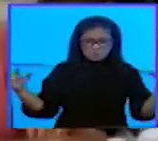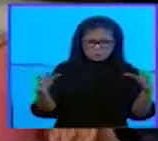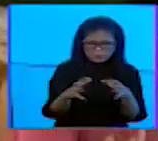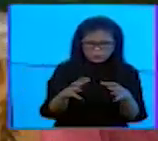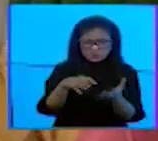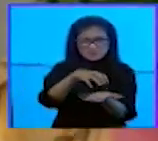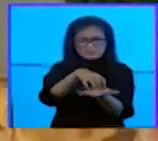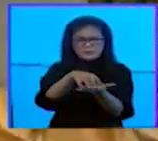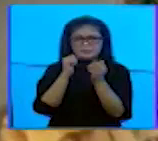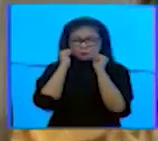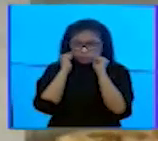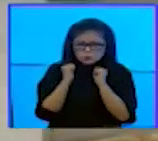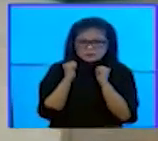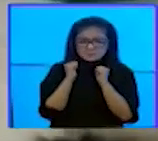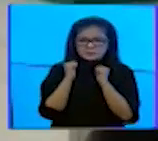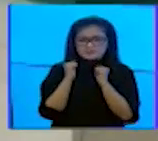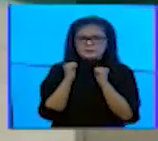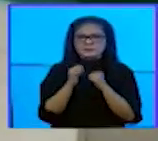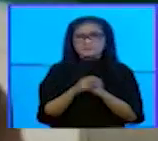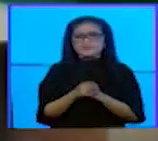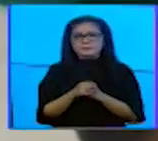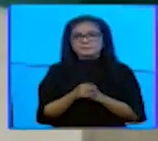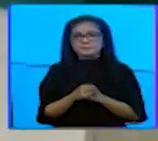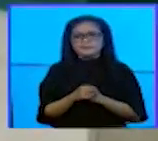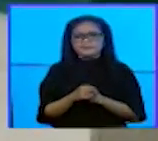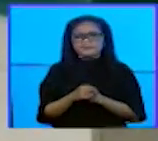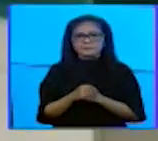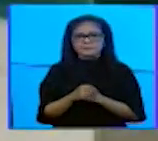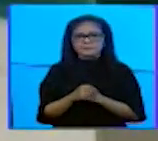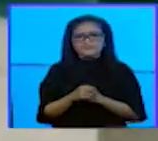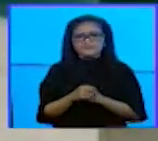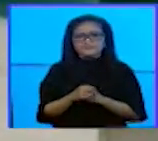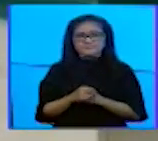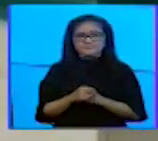tempat pengungsian. Dari Tangerang, Banten, Syukron melaporkan.